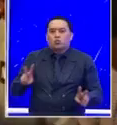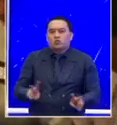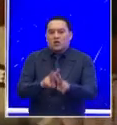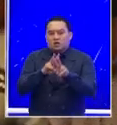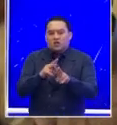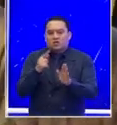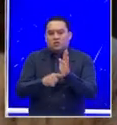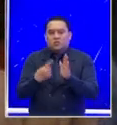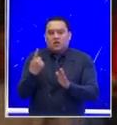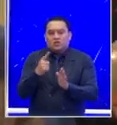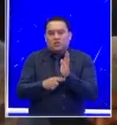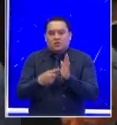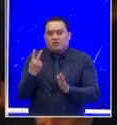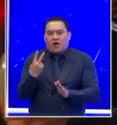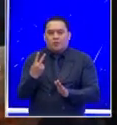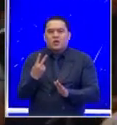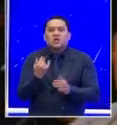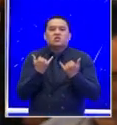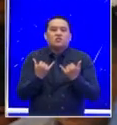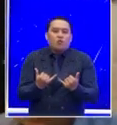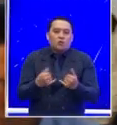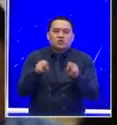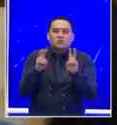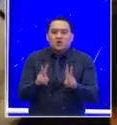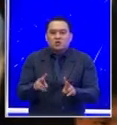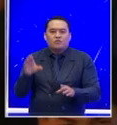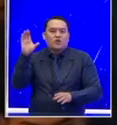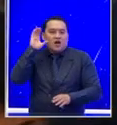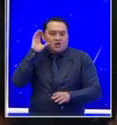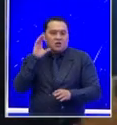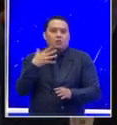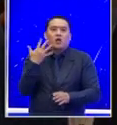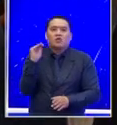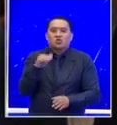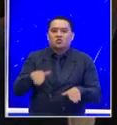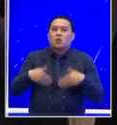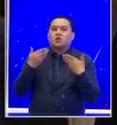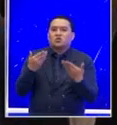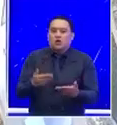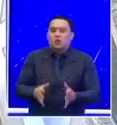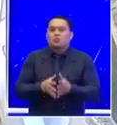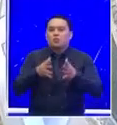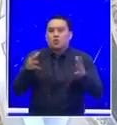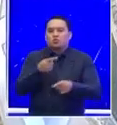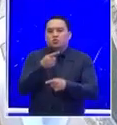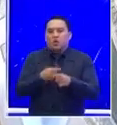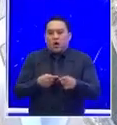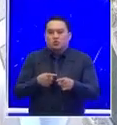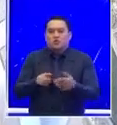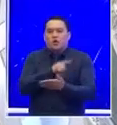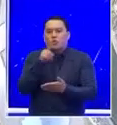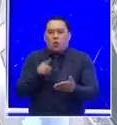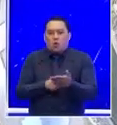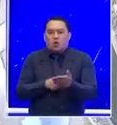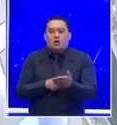Нур-Султан 71-72. На сегодняшний день специалисты выслушали порядка 5000 обращений. Большая их часть